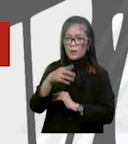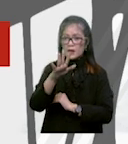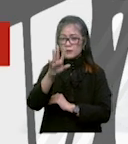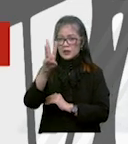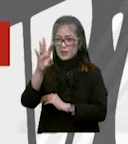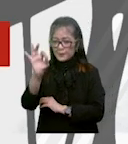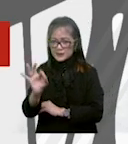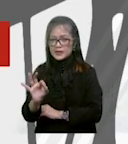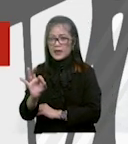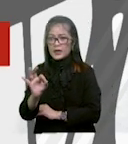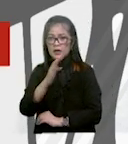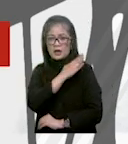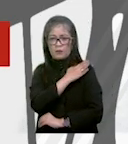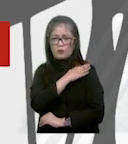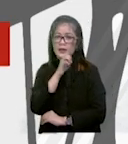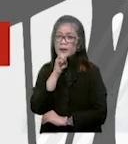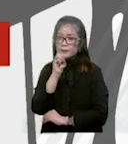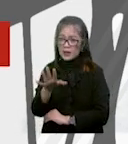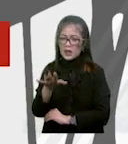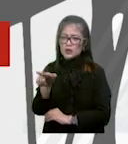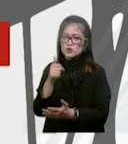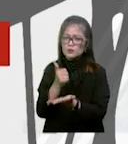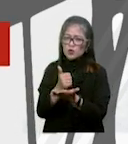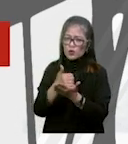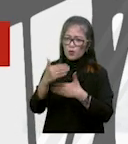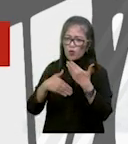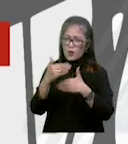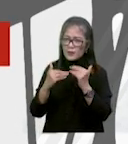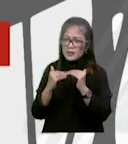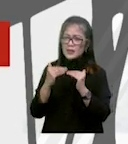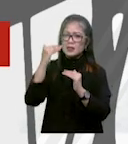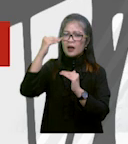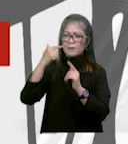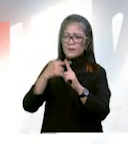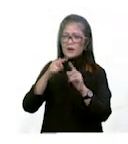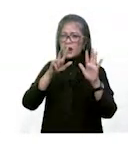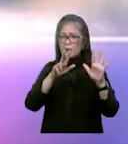diakui oleh Bupati Meranti produksi minyak dan gasnya Tengah meningkat menjadi 8000